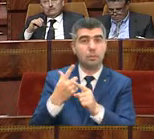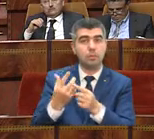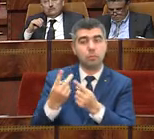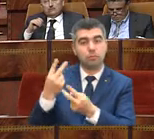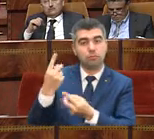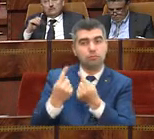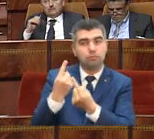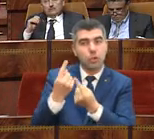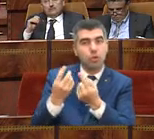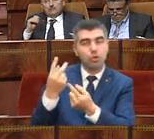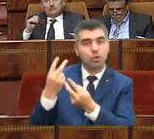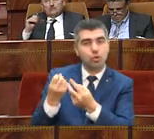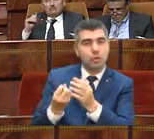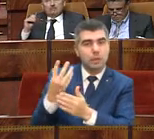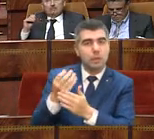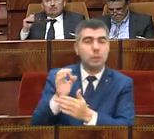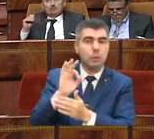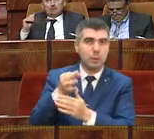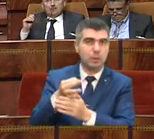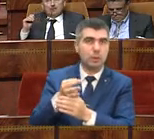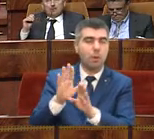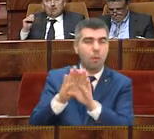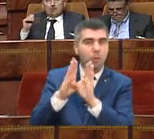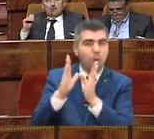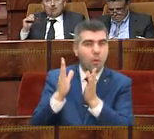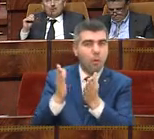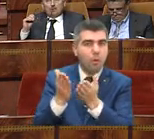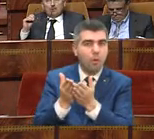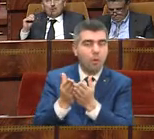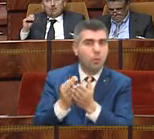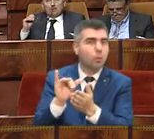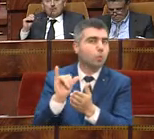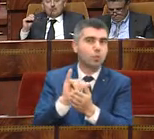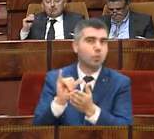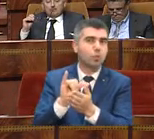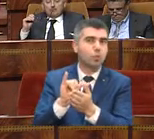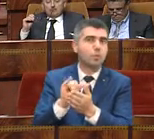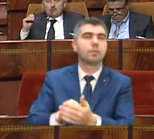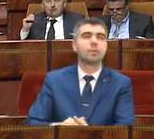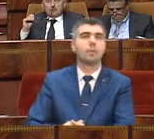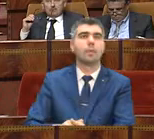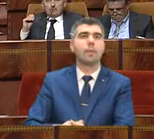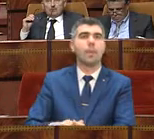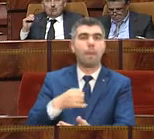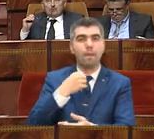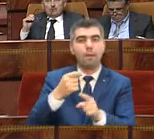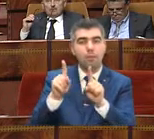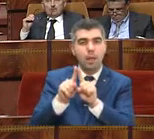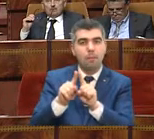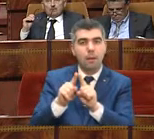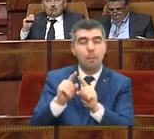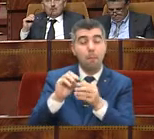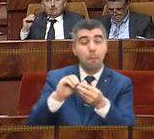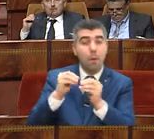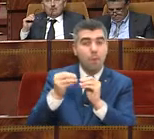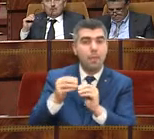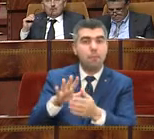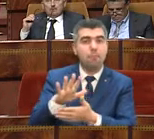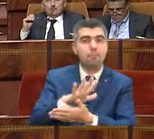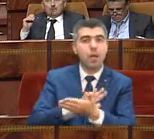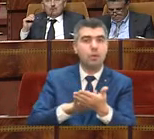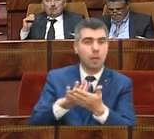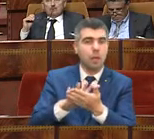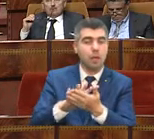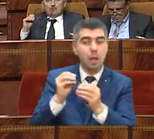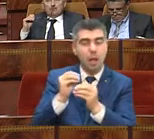وتقوم. سيد الوزير، كل هذا اش كيعطينا؟ كيعطينا احتقان في البلاد، كيعطينا غلاء